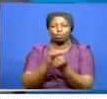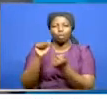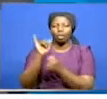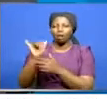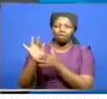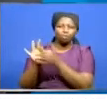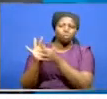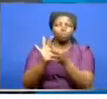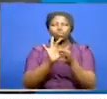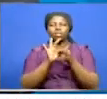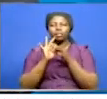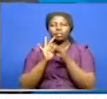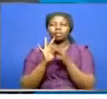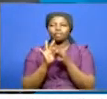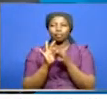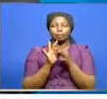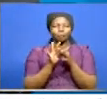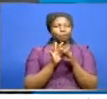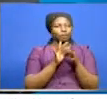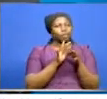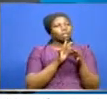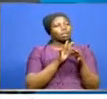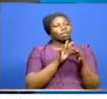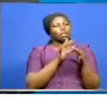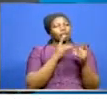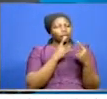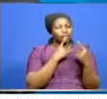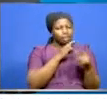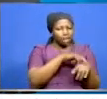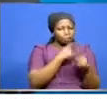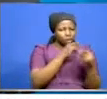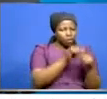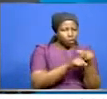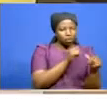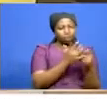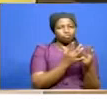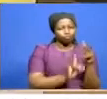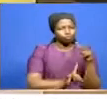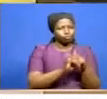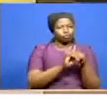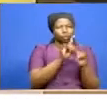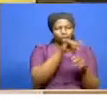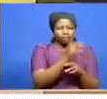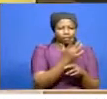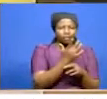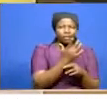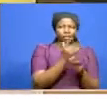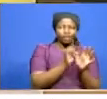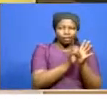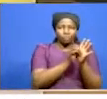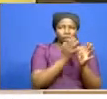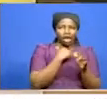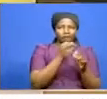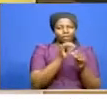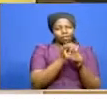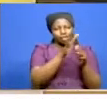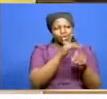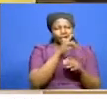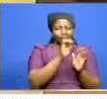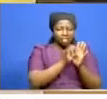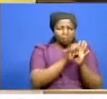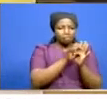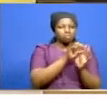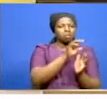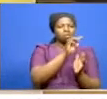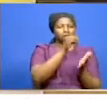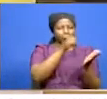umoja. Jambo tunaweza sema kuhusiana na kujitokeza, nimeona baadhi ya viongozi wamejitokeza kama gavana wa Makueni Kivutha Kibwana akidokeza